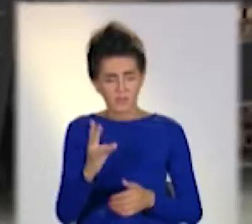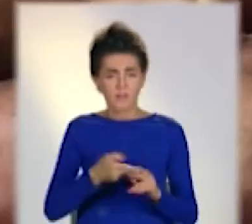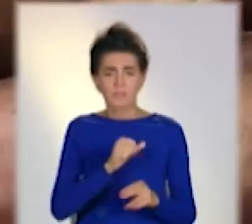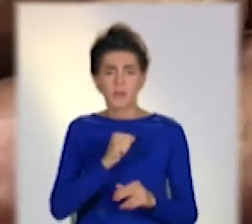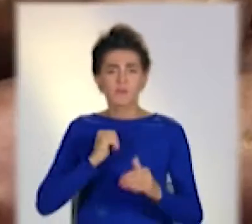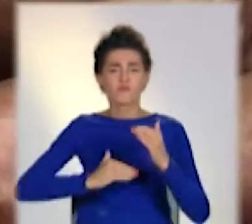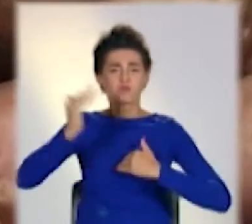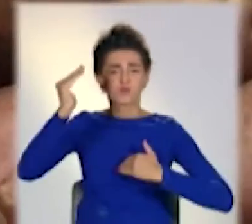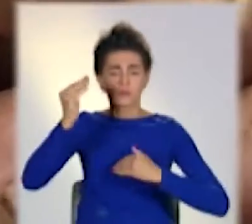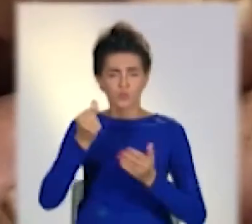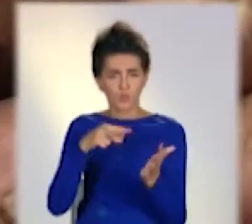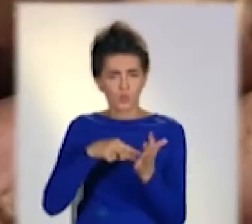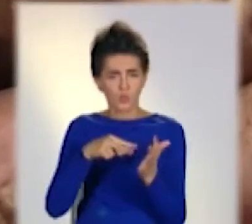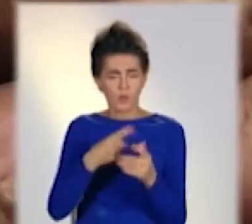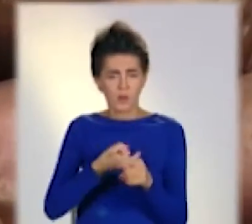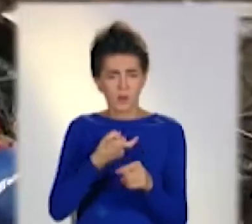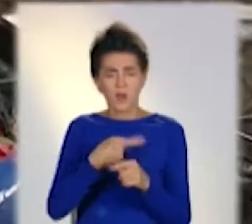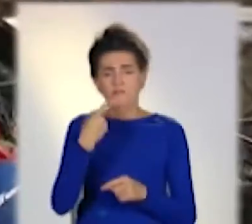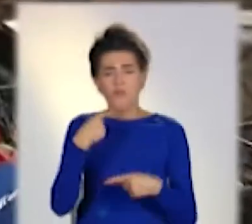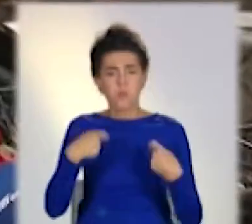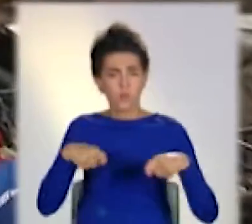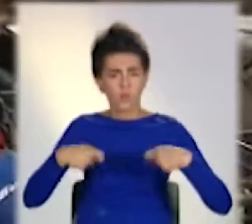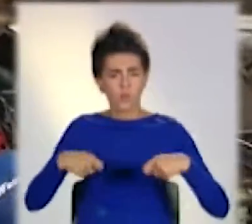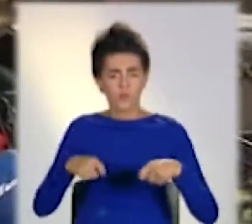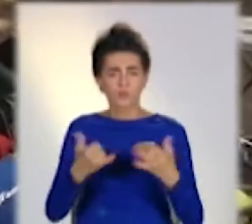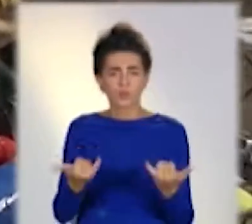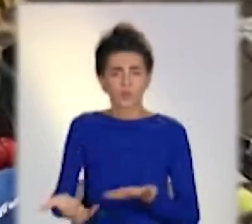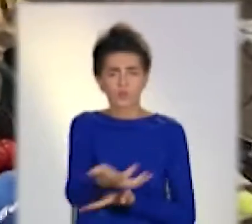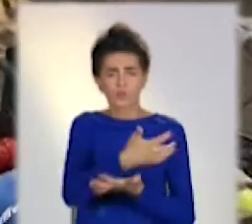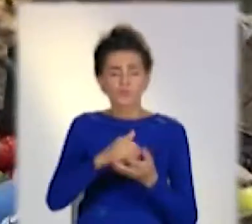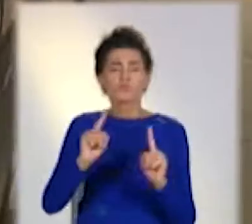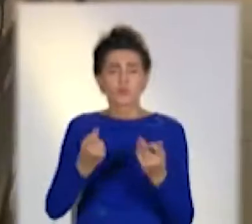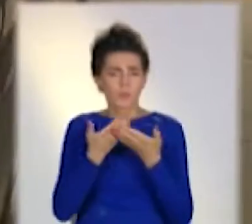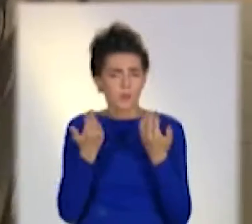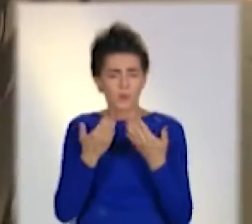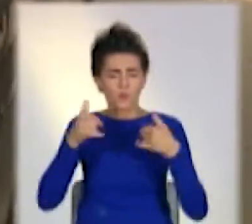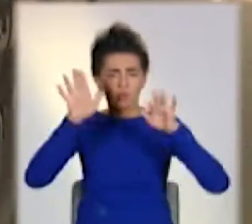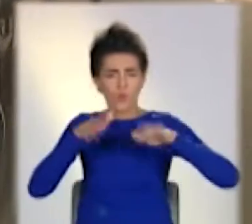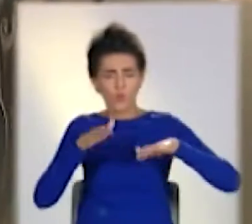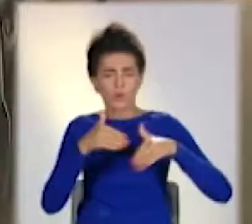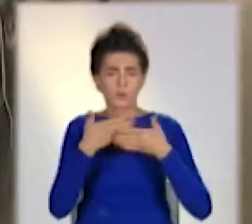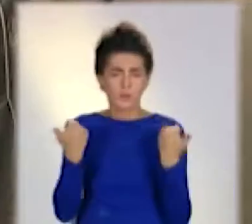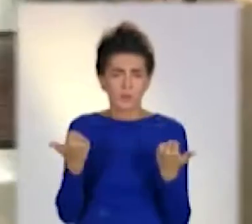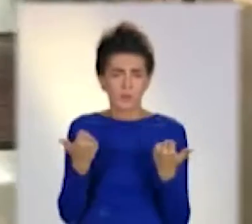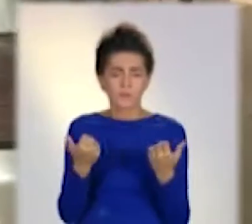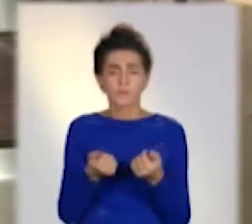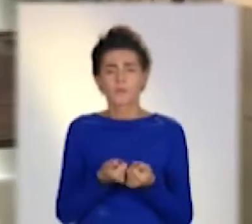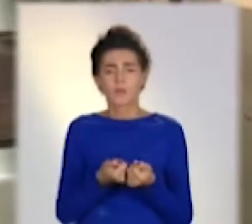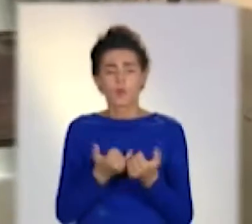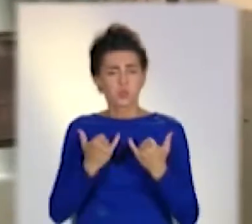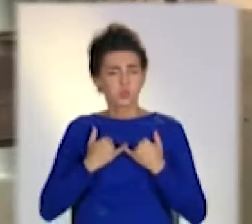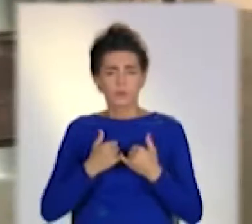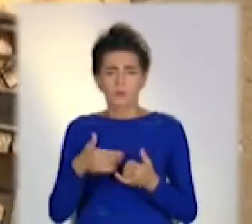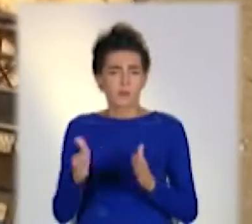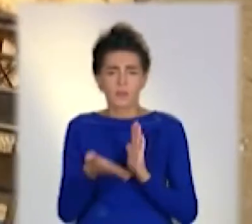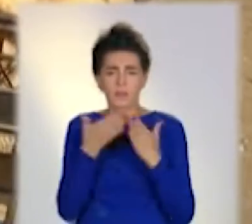максимальна вартість на сьогодні, кажуть торговці. Який може бути урожай, якщо немає дощів? То полював тут є. У нас немає, у нас